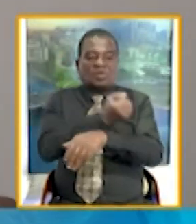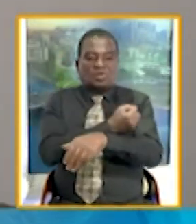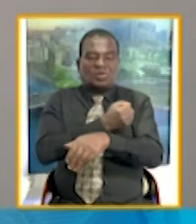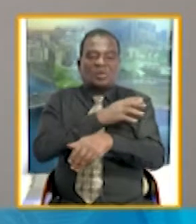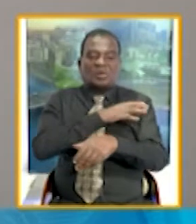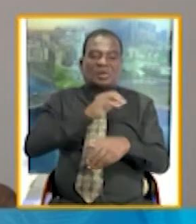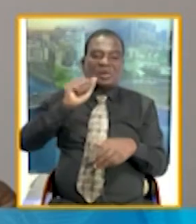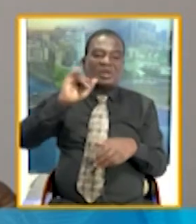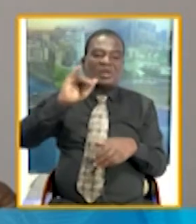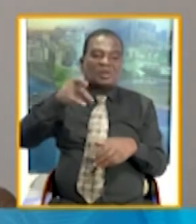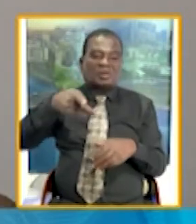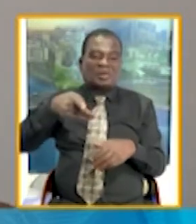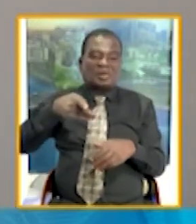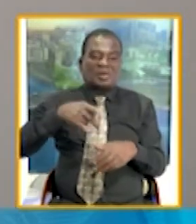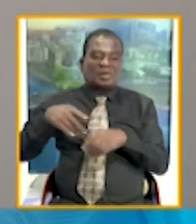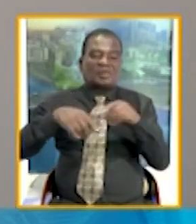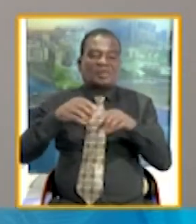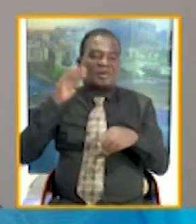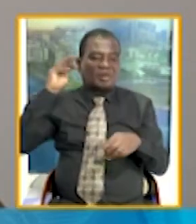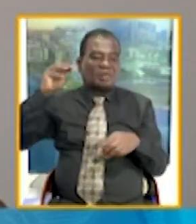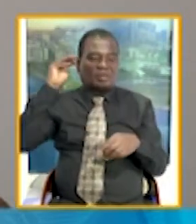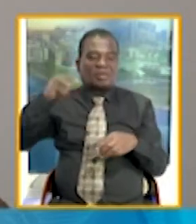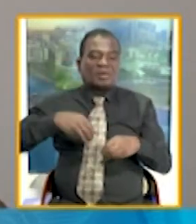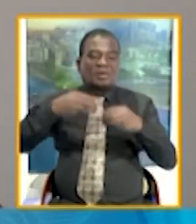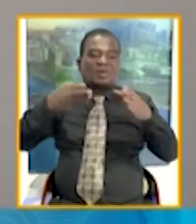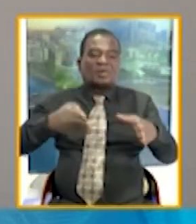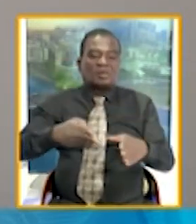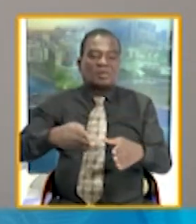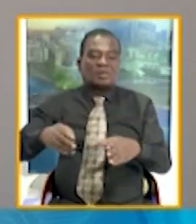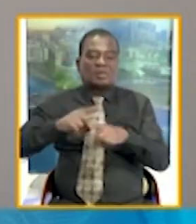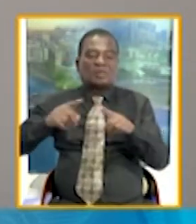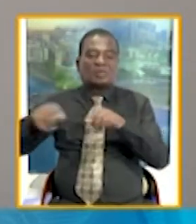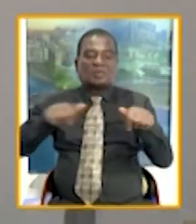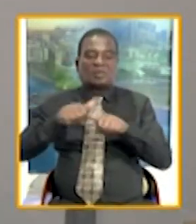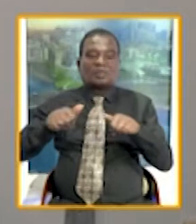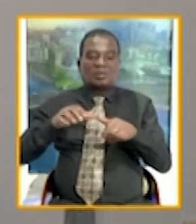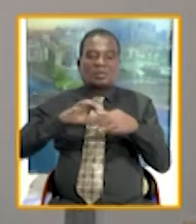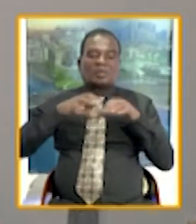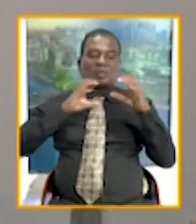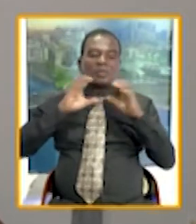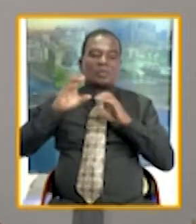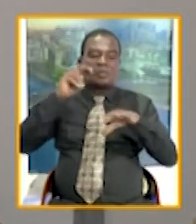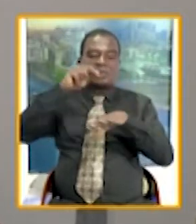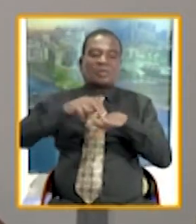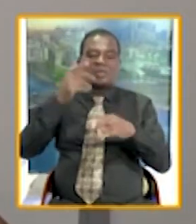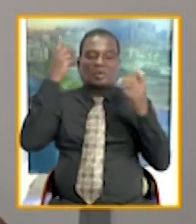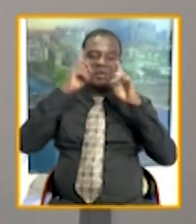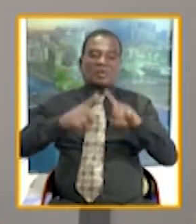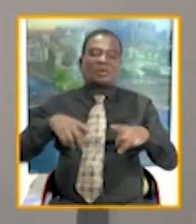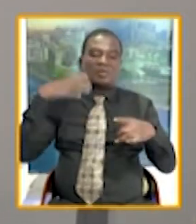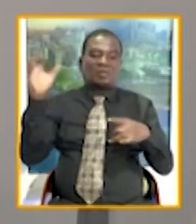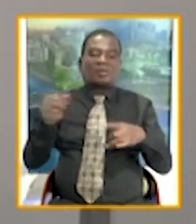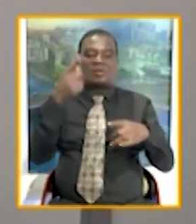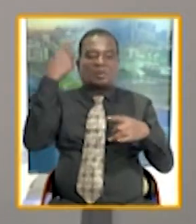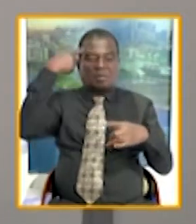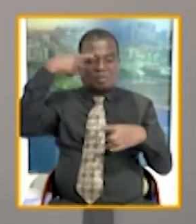et l'ANP, de pouvoir véhiculer leurs messages et d'adresser aux différents acteurs du secteur de la communication les décisions qui ont été prises